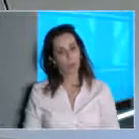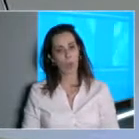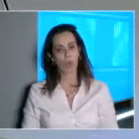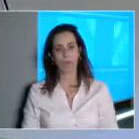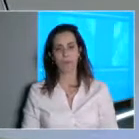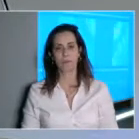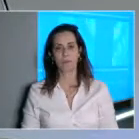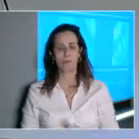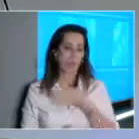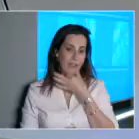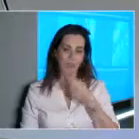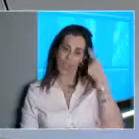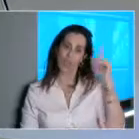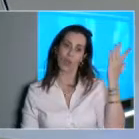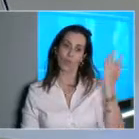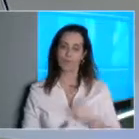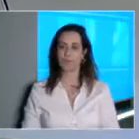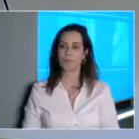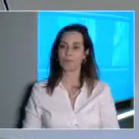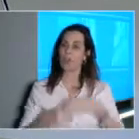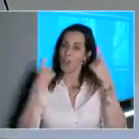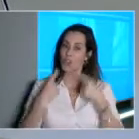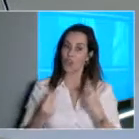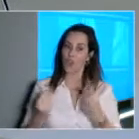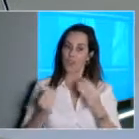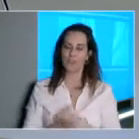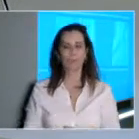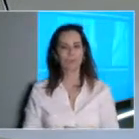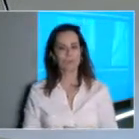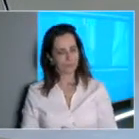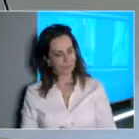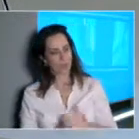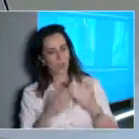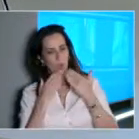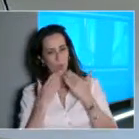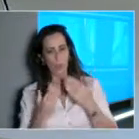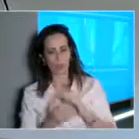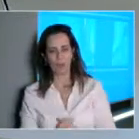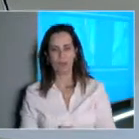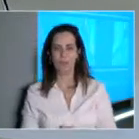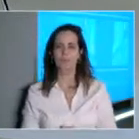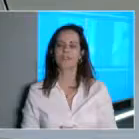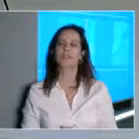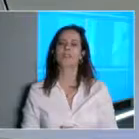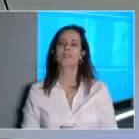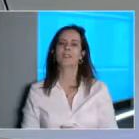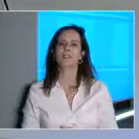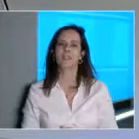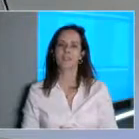אוקיי, טוב, יפה, מת, רעיון. כן, שיהיה יום טוב, יובל. טוב, נדב אלימלך, תודה רבה לך על הפינות שלך